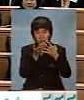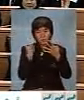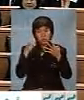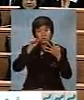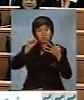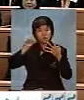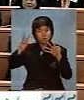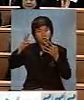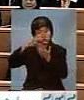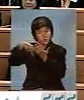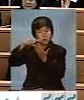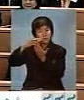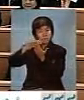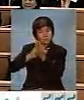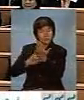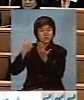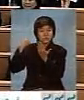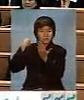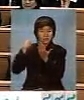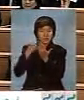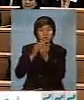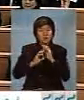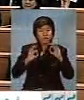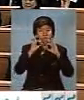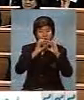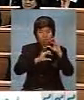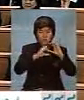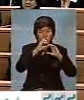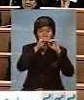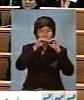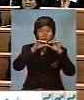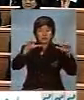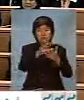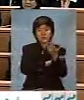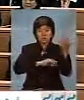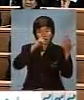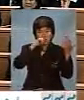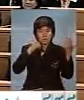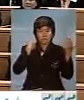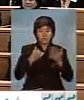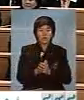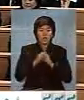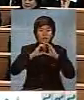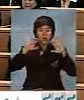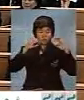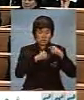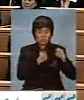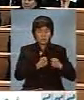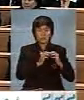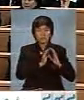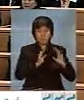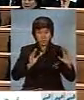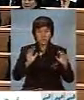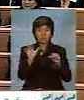อบอีกเรียกว่าตีแผ่โครงการกันทั้งประเทศอย่างนี้จะไม่เรียกว่ารัฐบาลใจกว้างและรอบคอบได้อย่าง